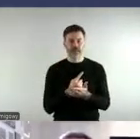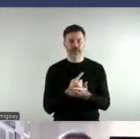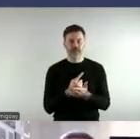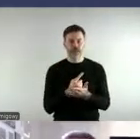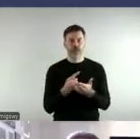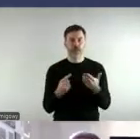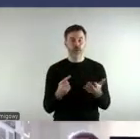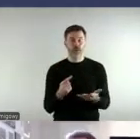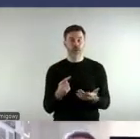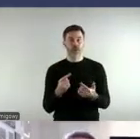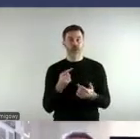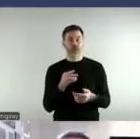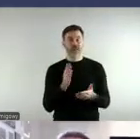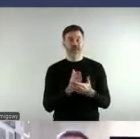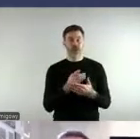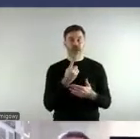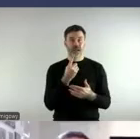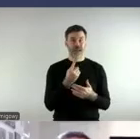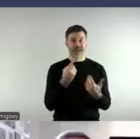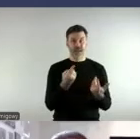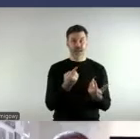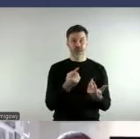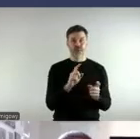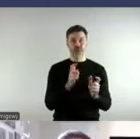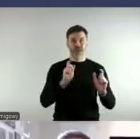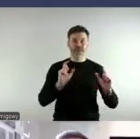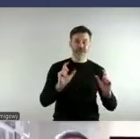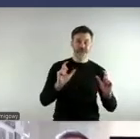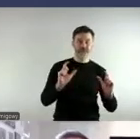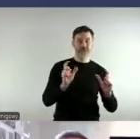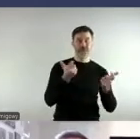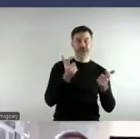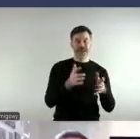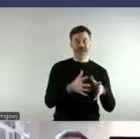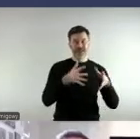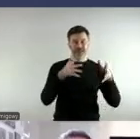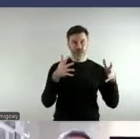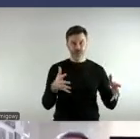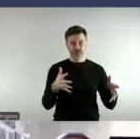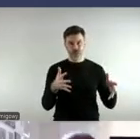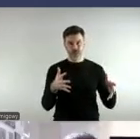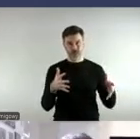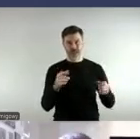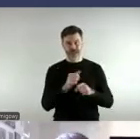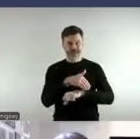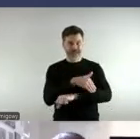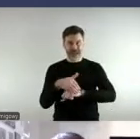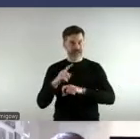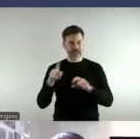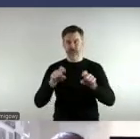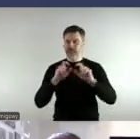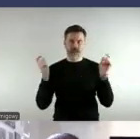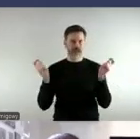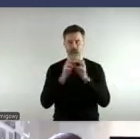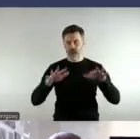giving this zagrożenie example nie that zamknie no się w pewnych danger grupach, will przynajmniej duże, close zamykajmy się itself, w no jakimś serious danger mechanizmie will bez close itself współpracy in very z limited